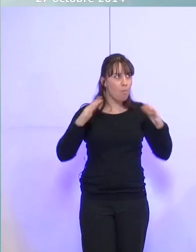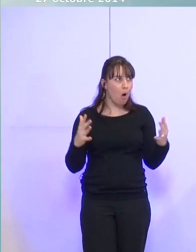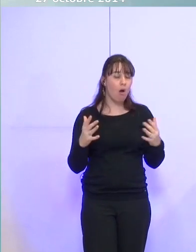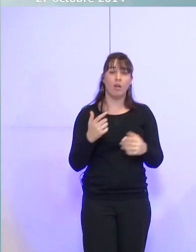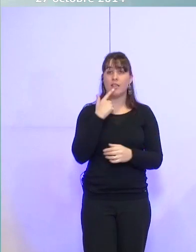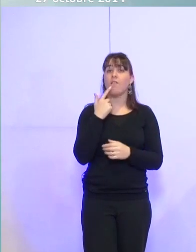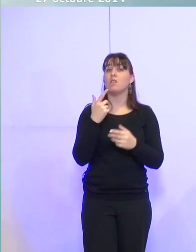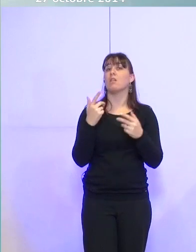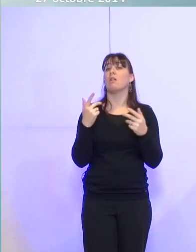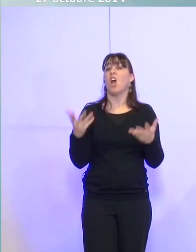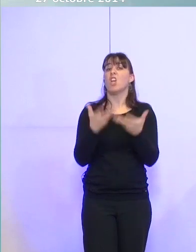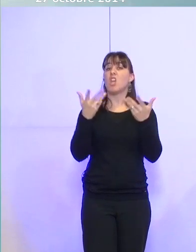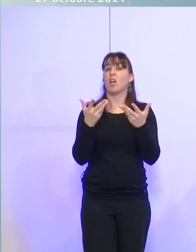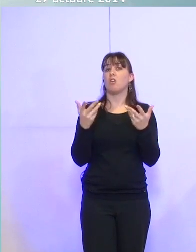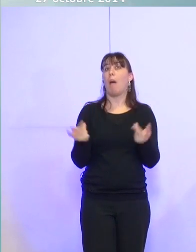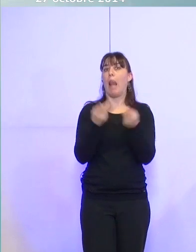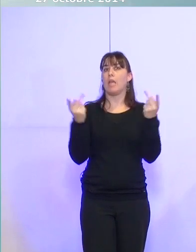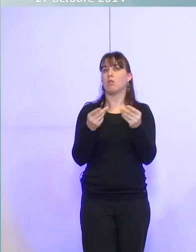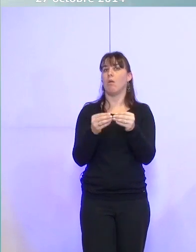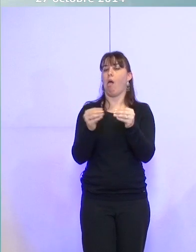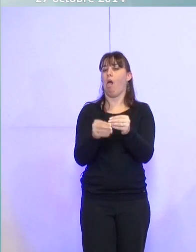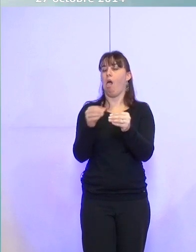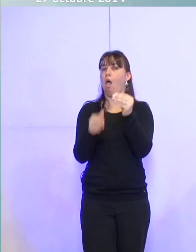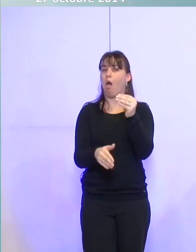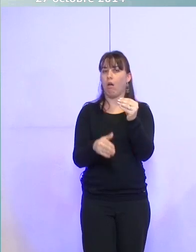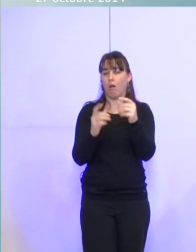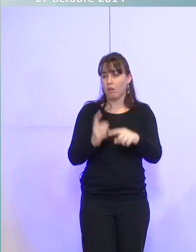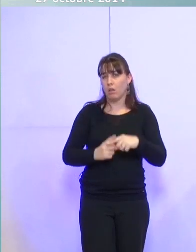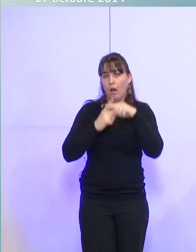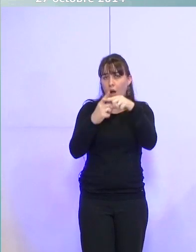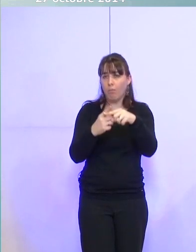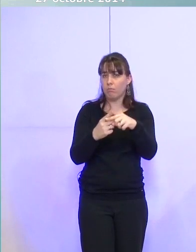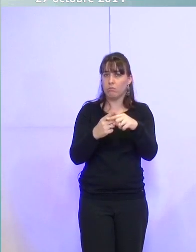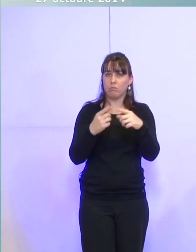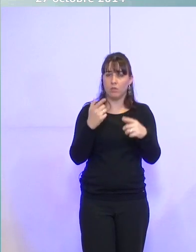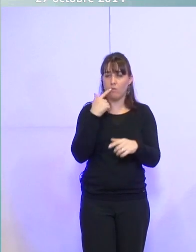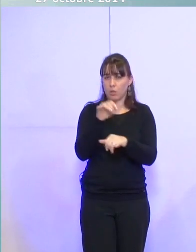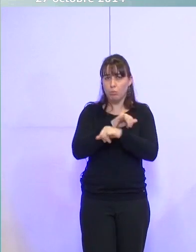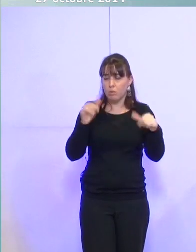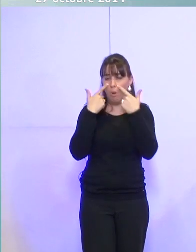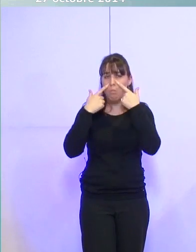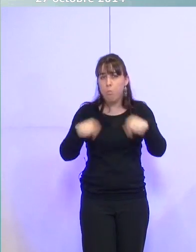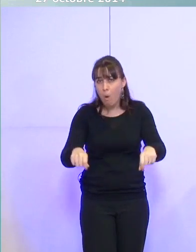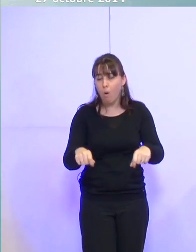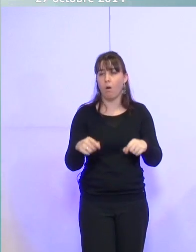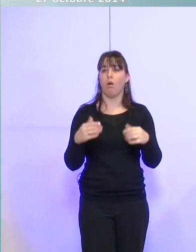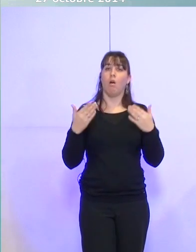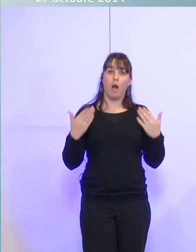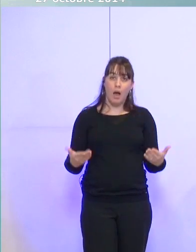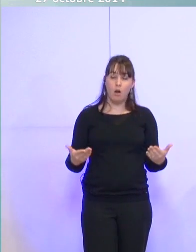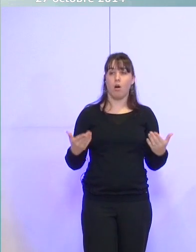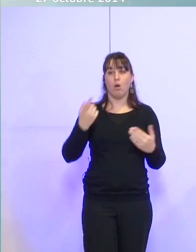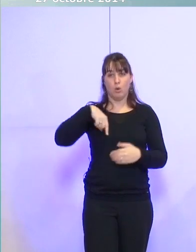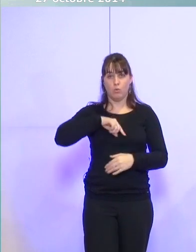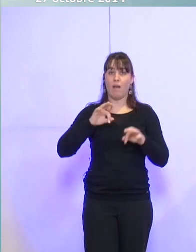allégeant les charges d'Alpexpo comparatif extraordinairement fort et puissant. Nous sommes donc sur la voie